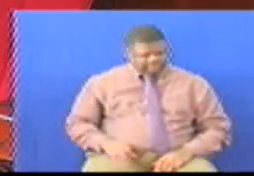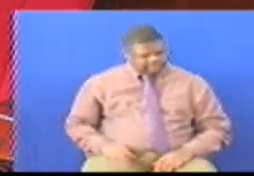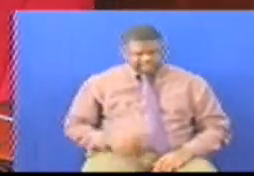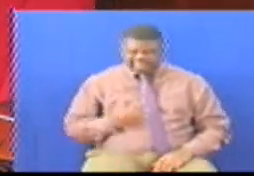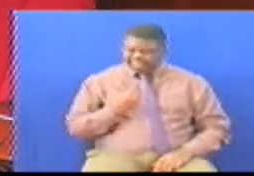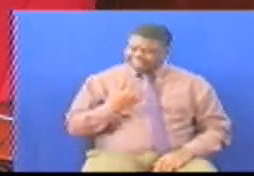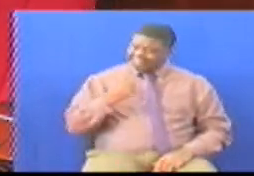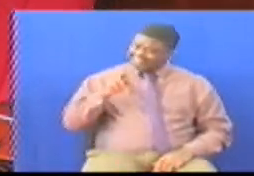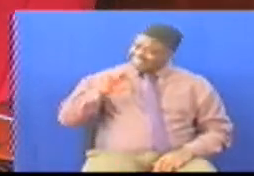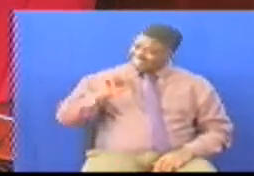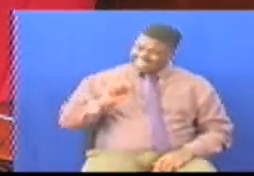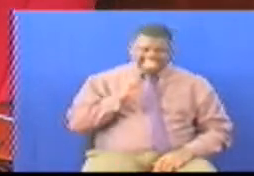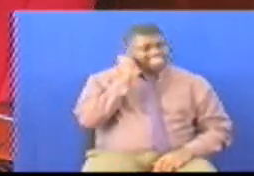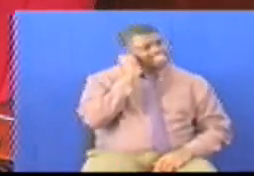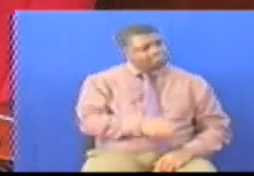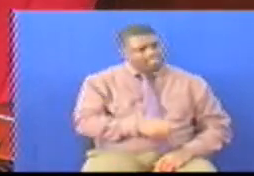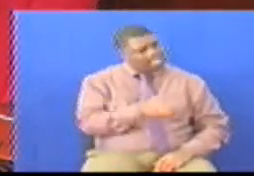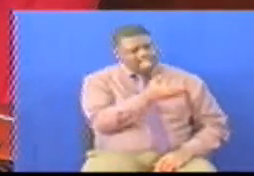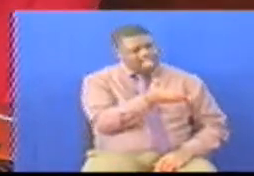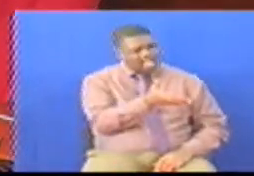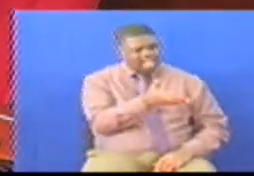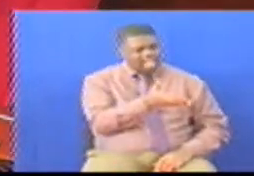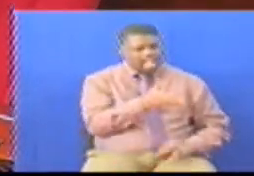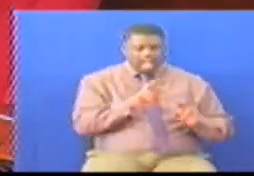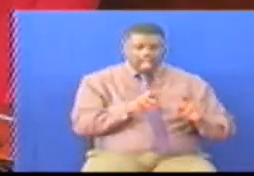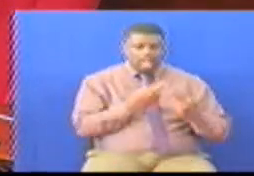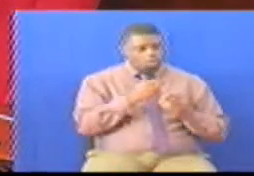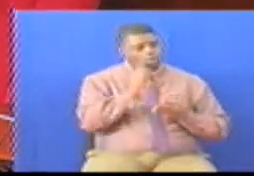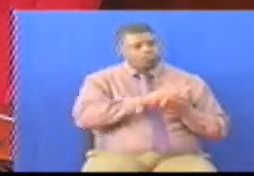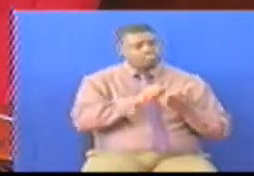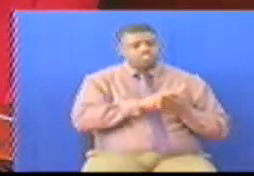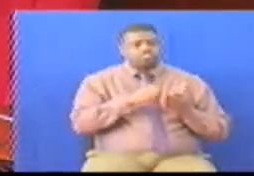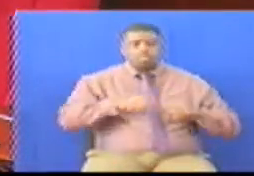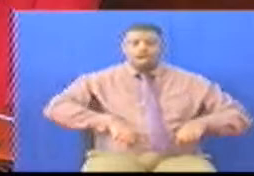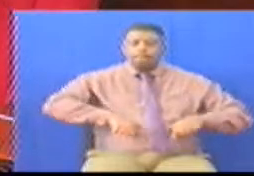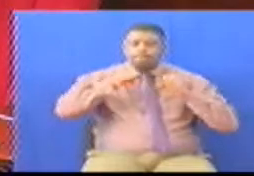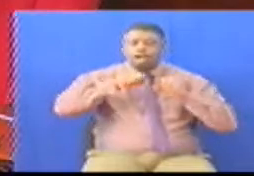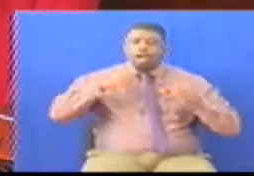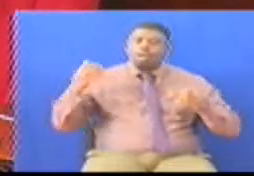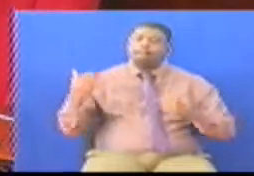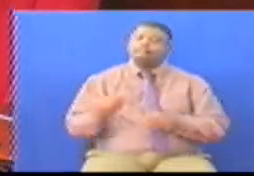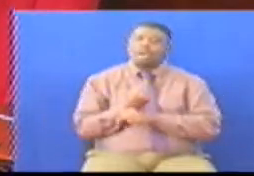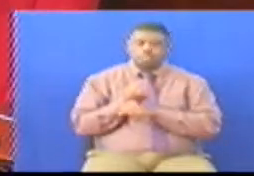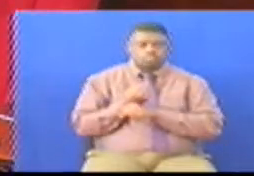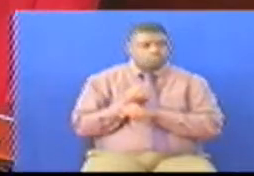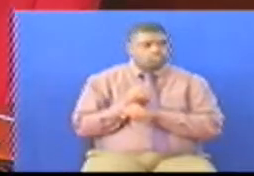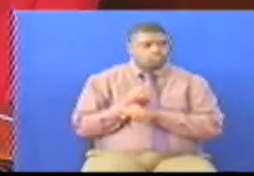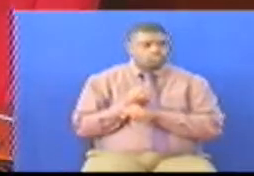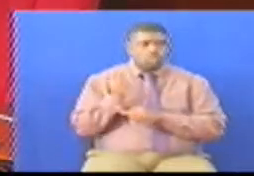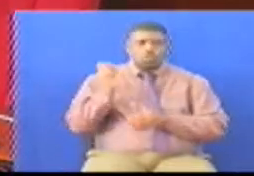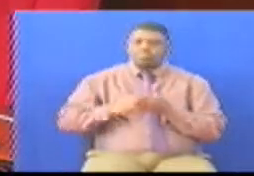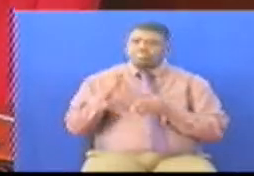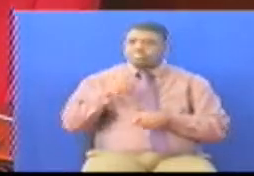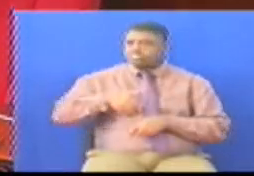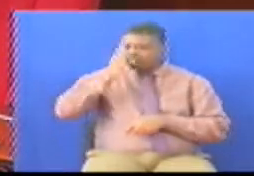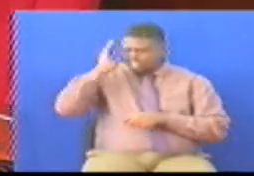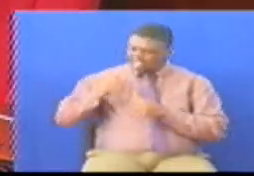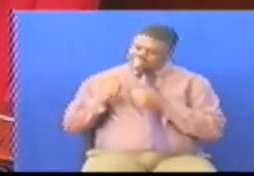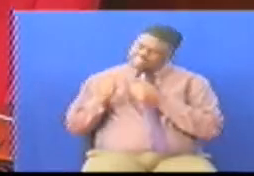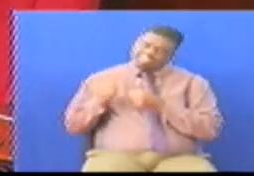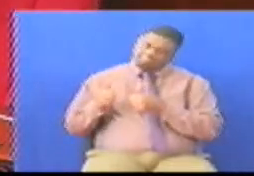Mheshimiwa Spika, TRA au ofisi ya mamlaka ya mapato ni kwamba ni ofisi ambayo serikali inaitegemea